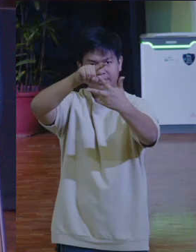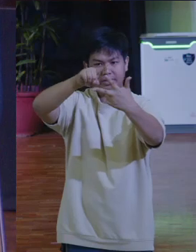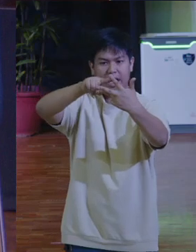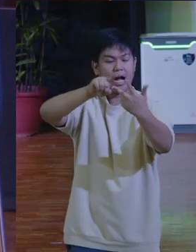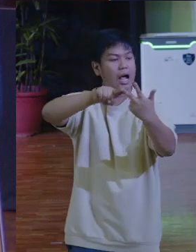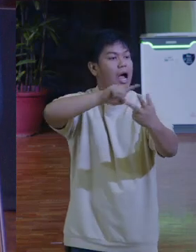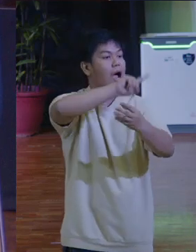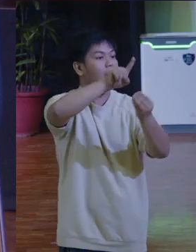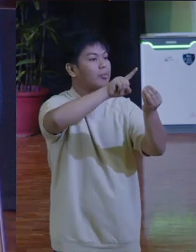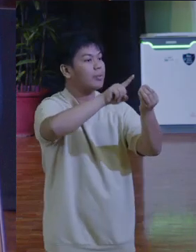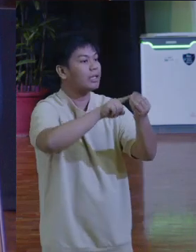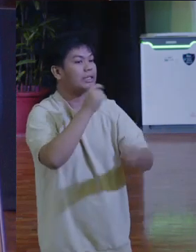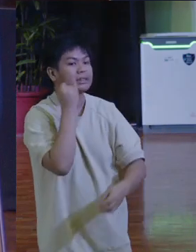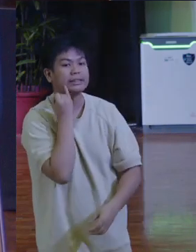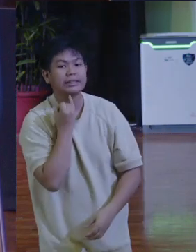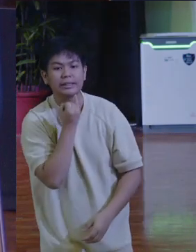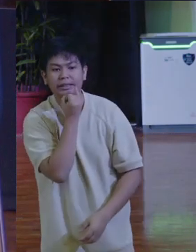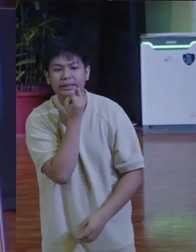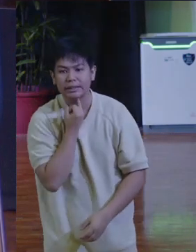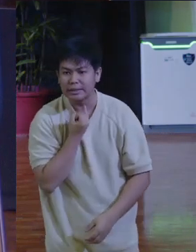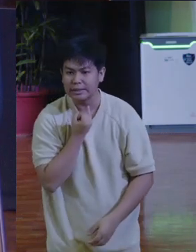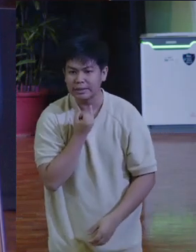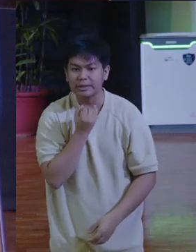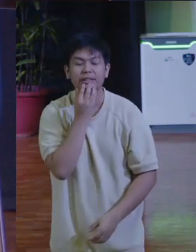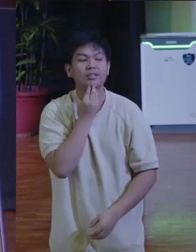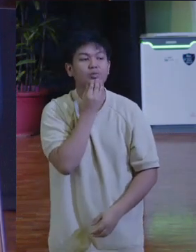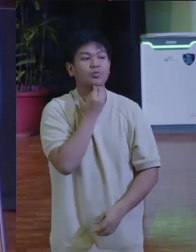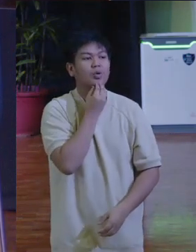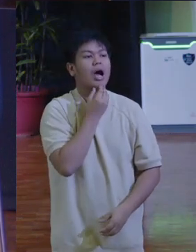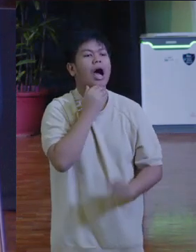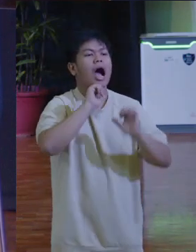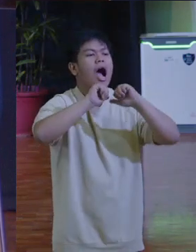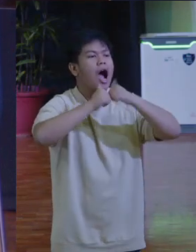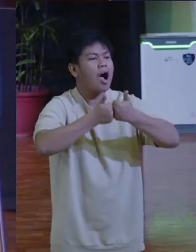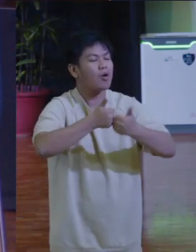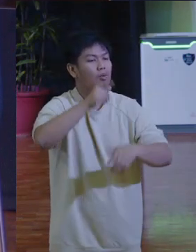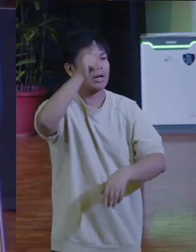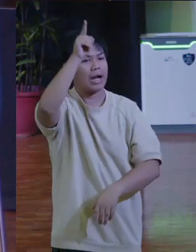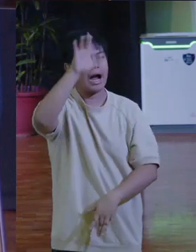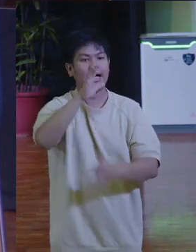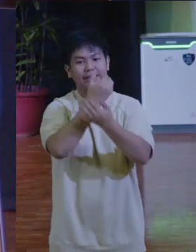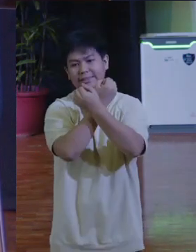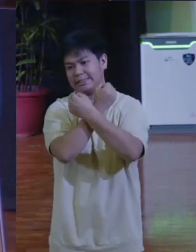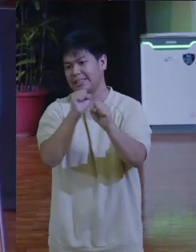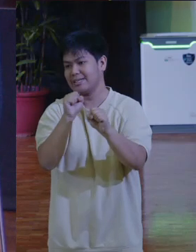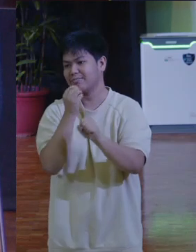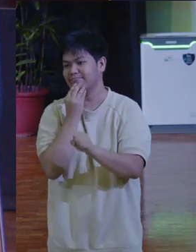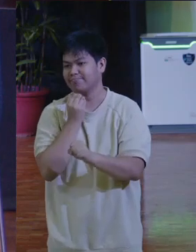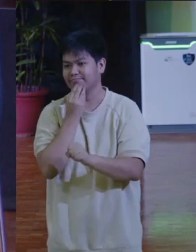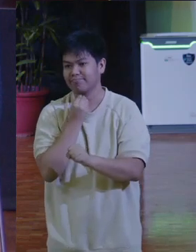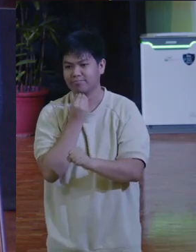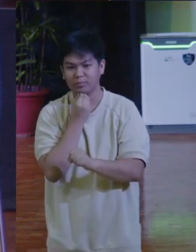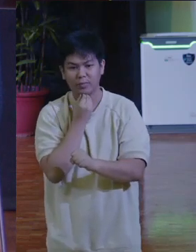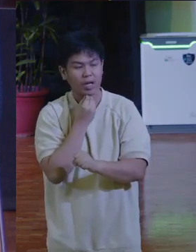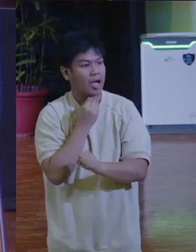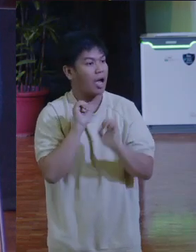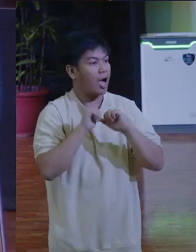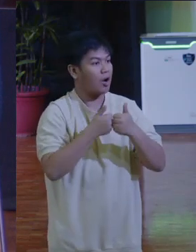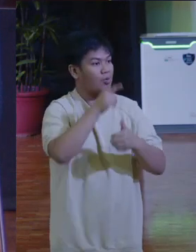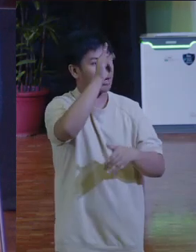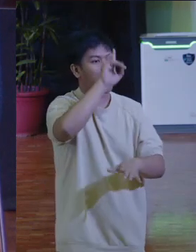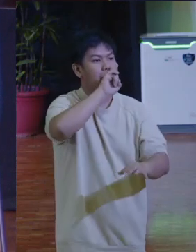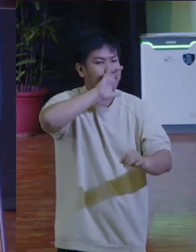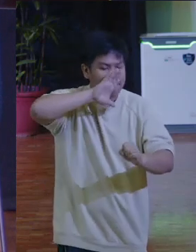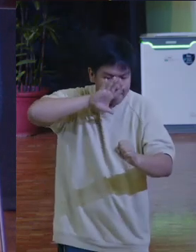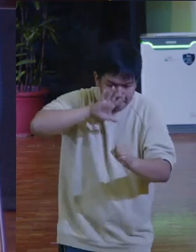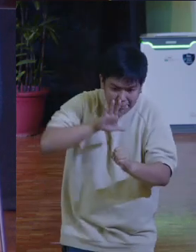sa Israel at kung paano siya iniligtas ng ating Panginoon at kung paano siya pinangakuan